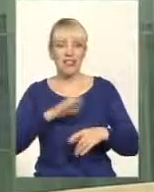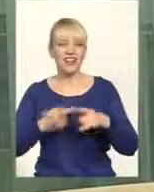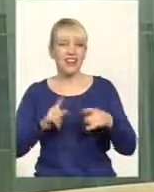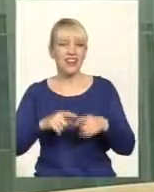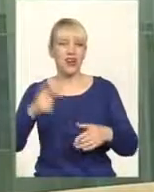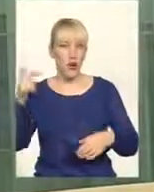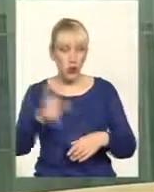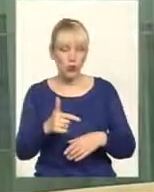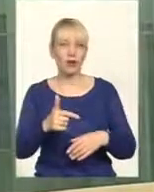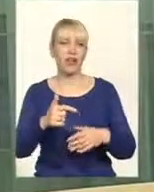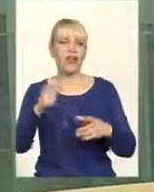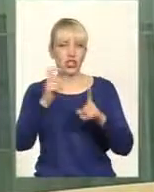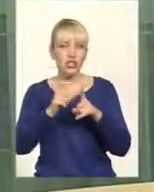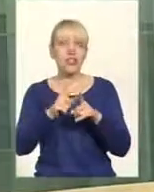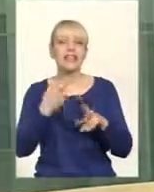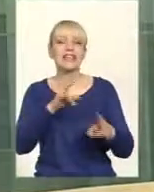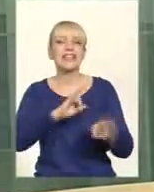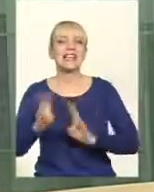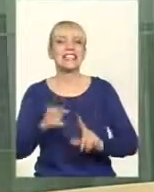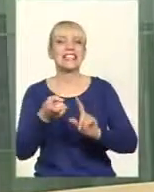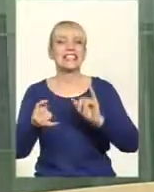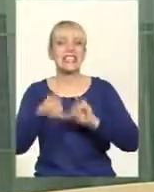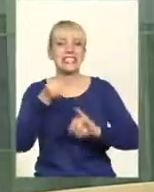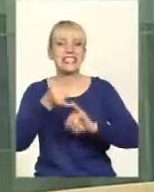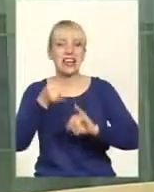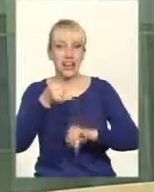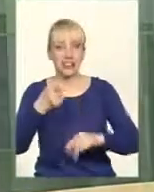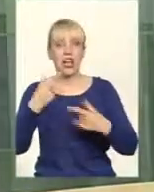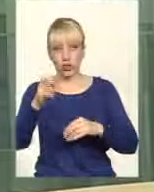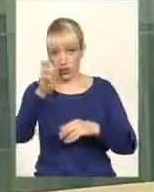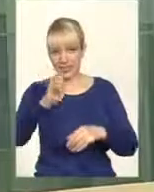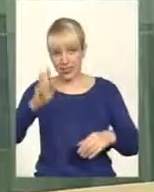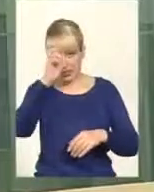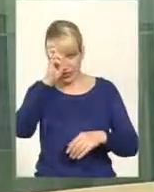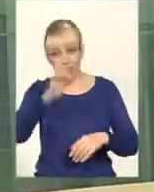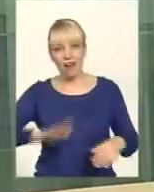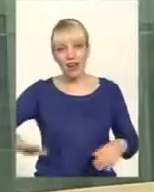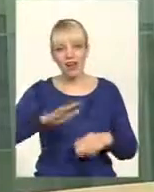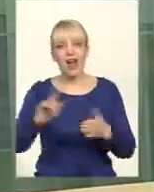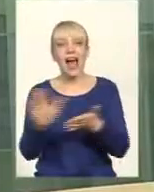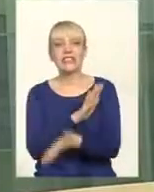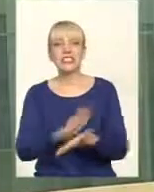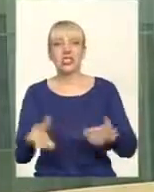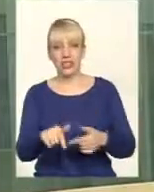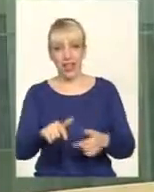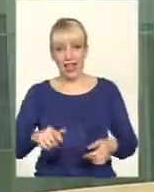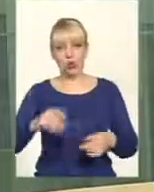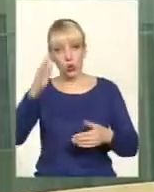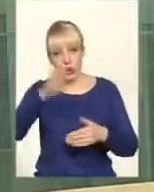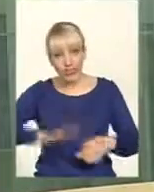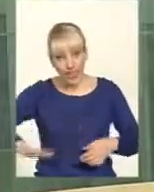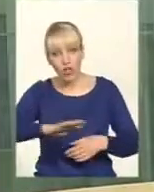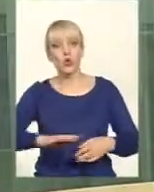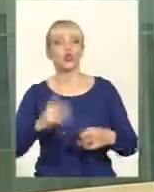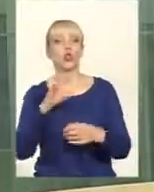такая террористическая зараза, и от которой украинское государство очистило эту территорию, то социология